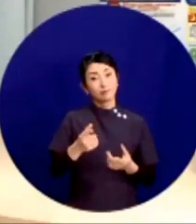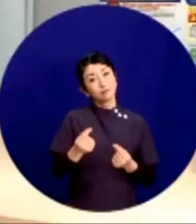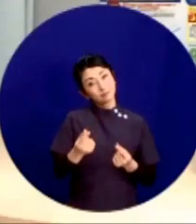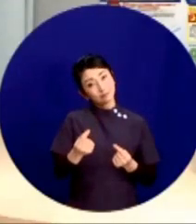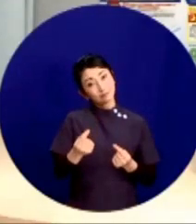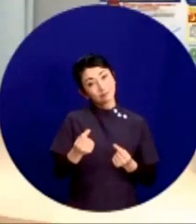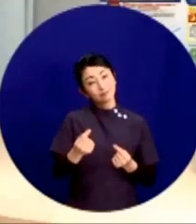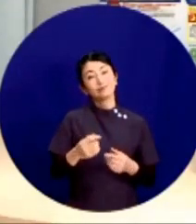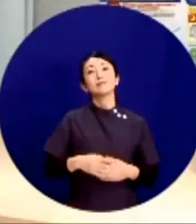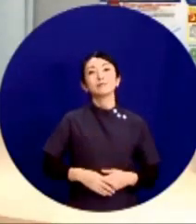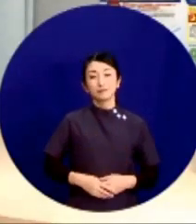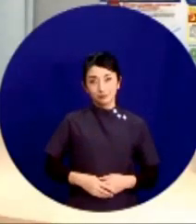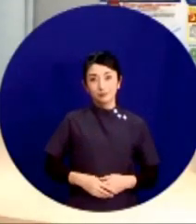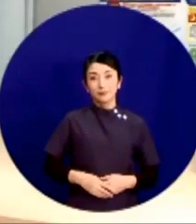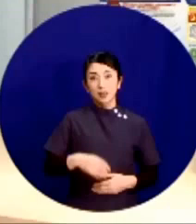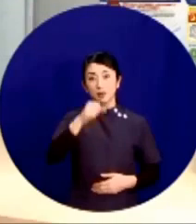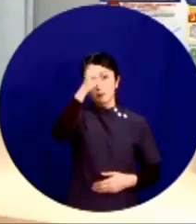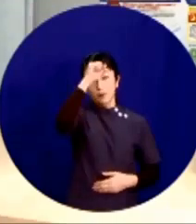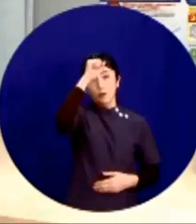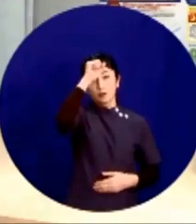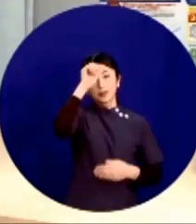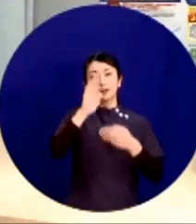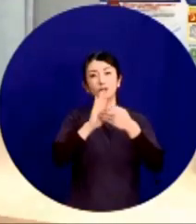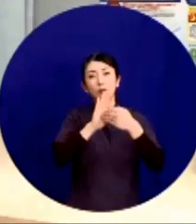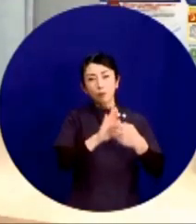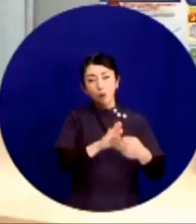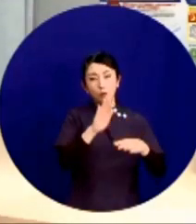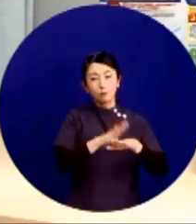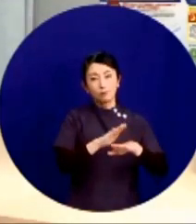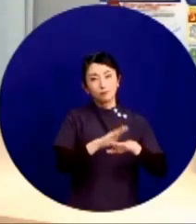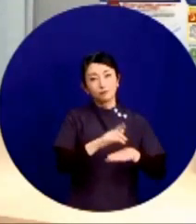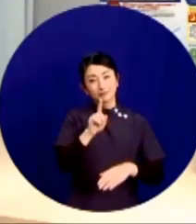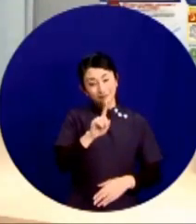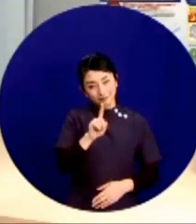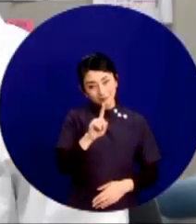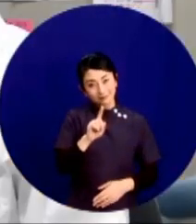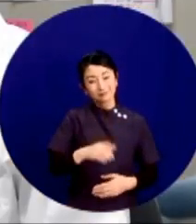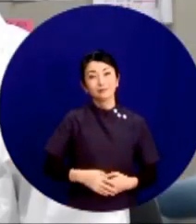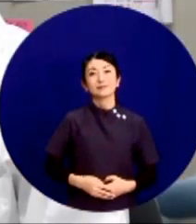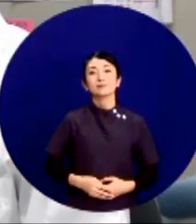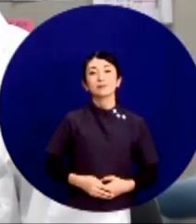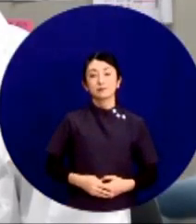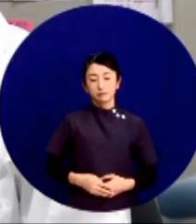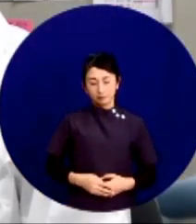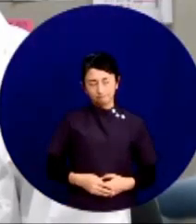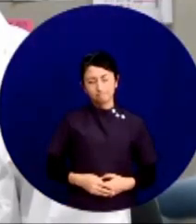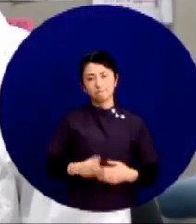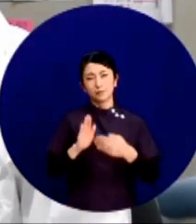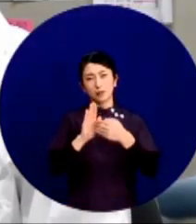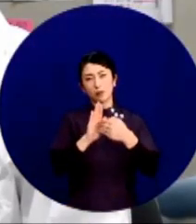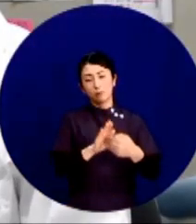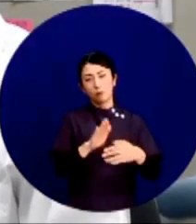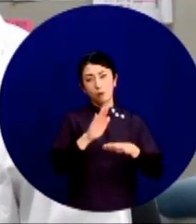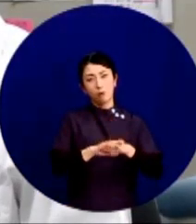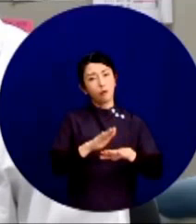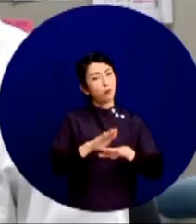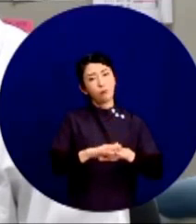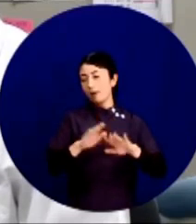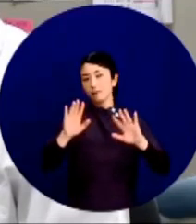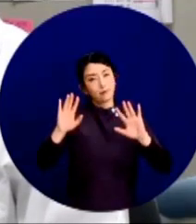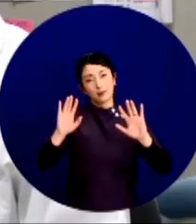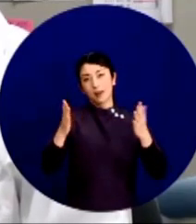うですね。 では脳腫瘍にならないためにはどうしたらいいんでしょうか？ はい、実は予防方法はござい